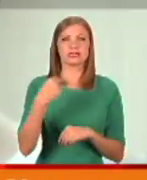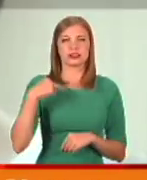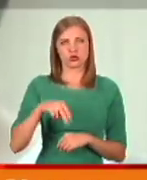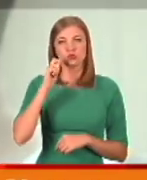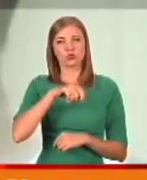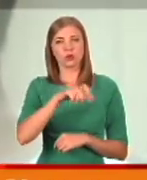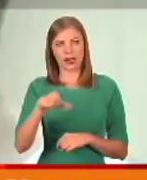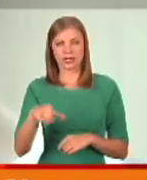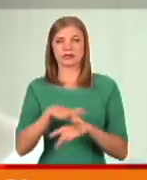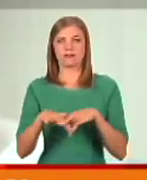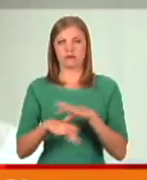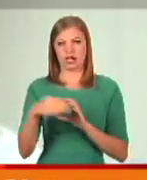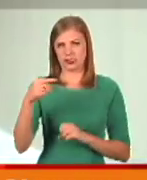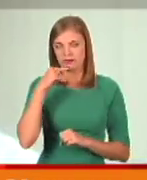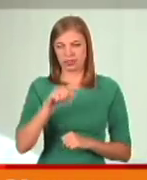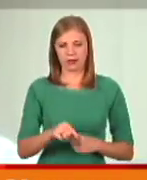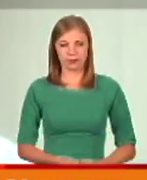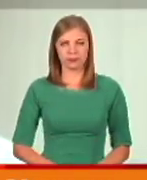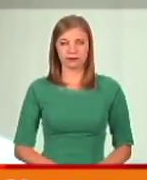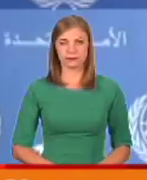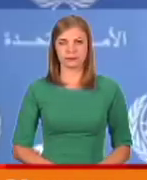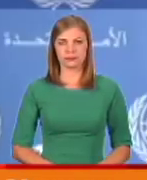засуджених українців-бранців Кремля.